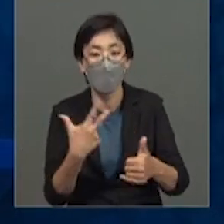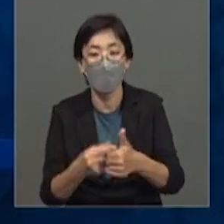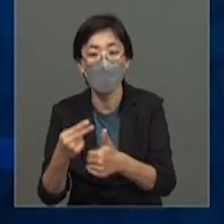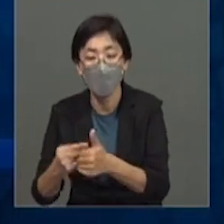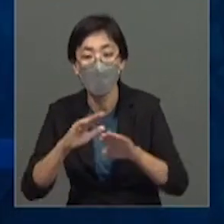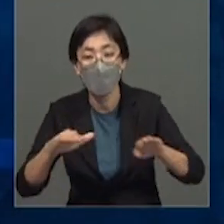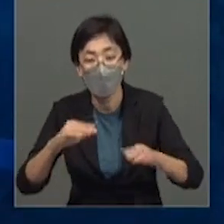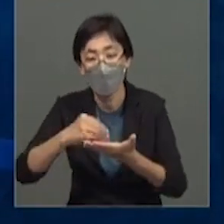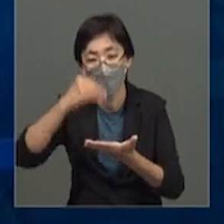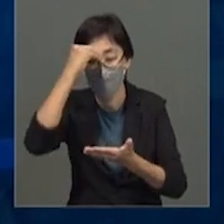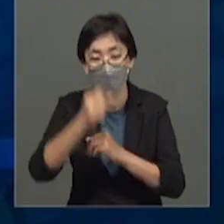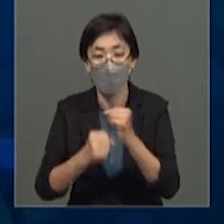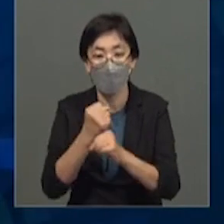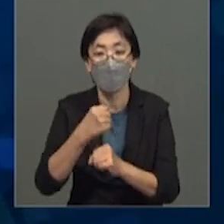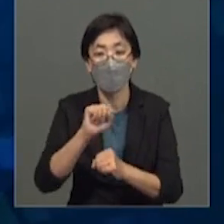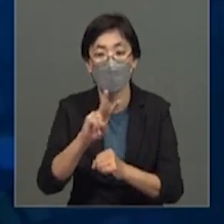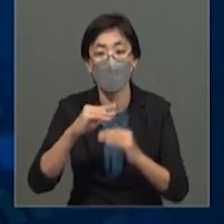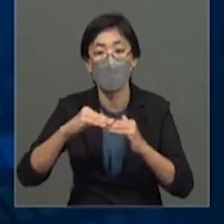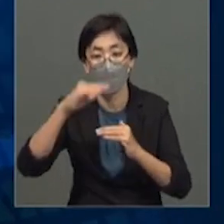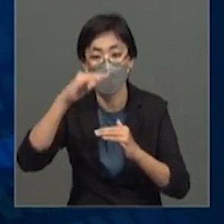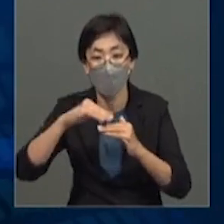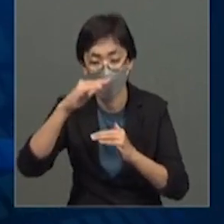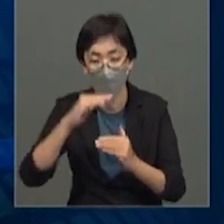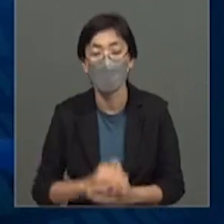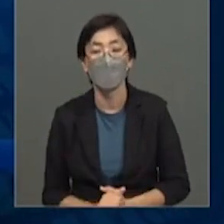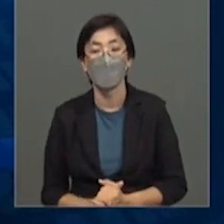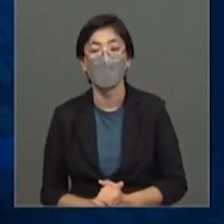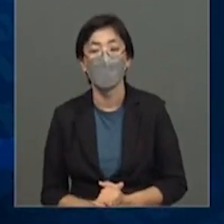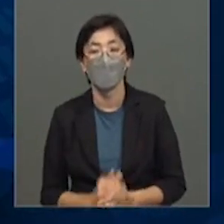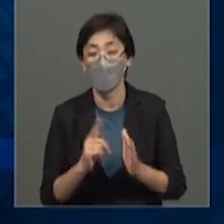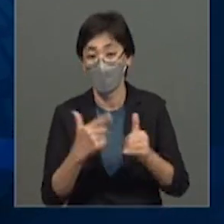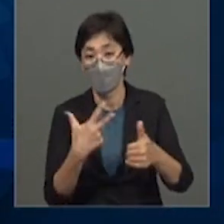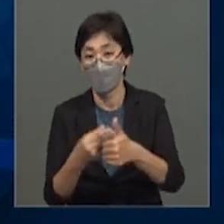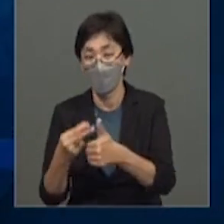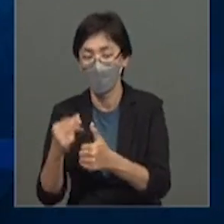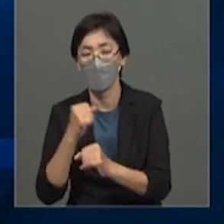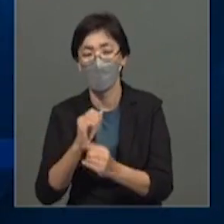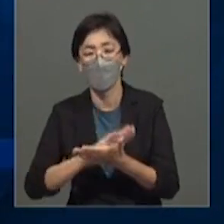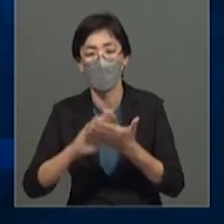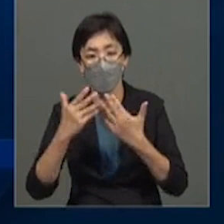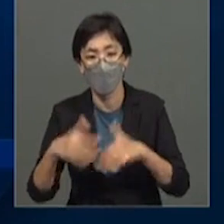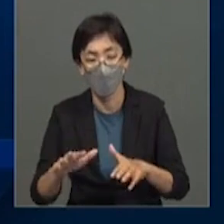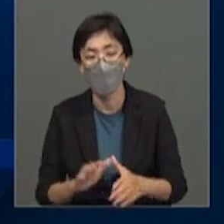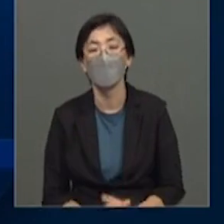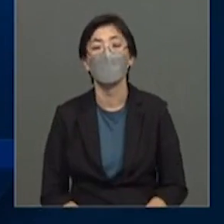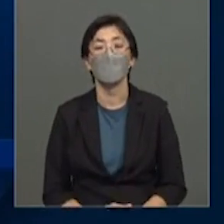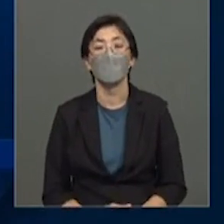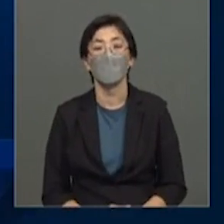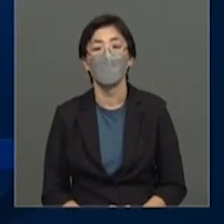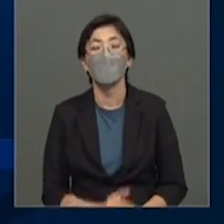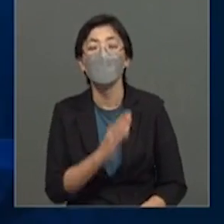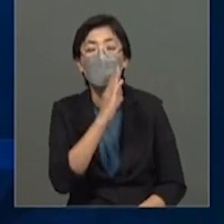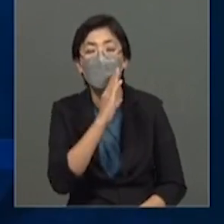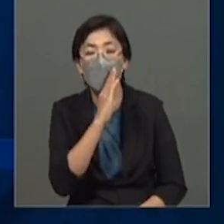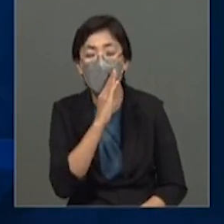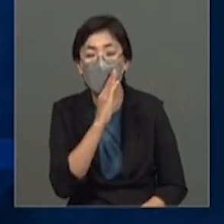ให้กับเด็กนักเรียนที่อายุ12ปีขึ้นไปนะคะแล้วก็ได้มีการดำเนินการไปแล้วนะคะนอกจากนี้เนี่ยเวลาที่จ